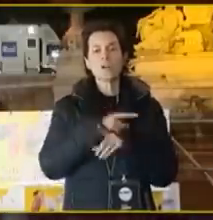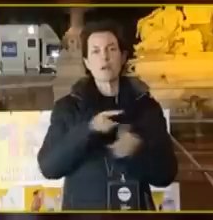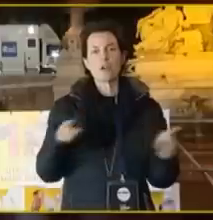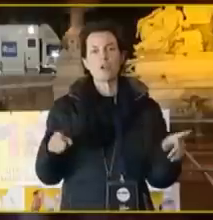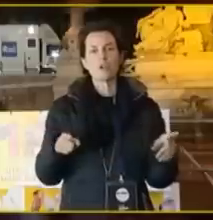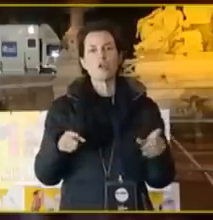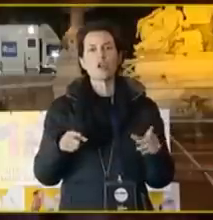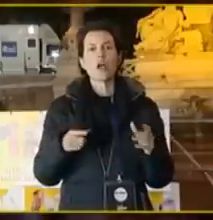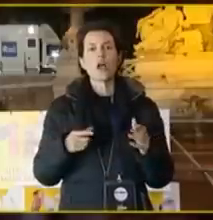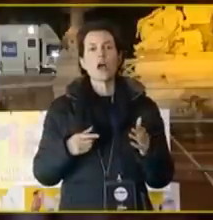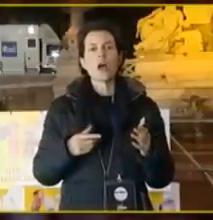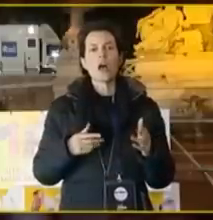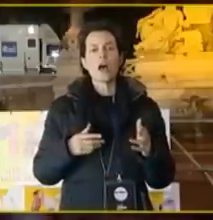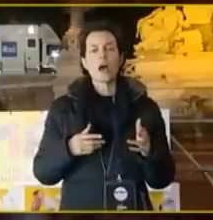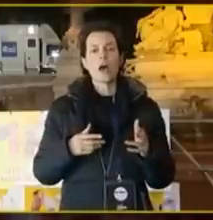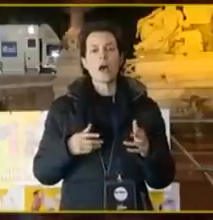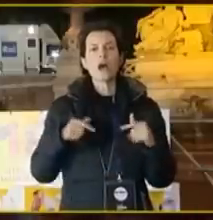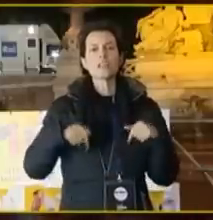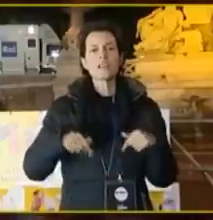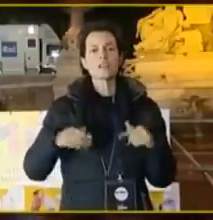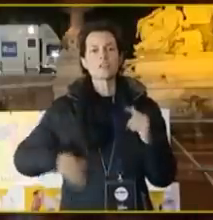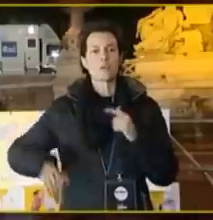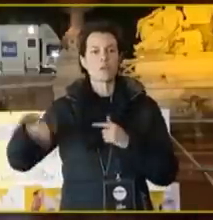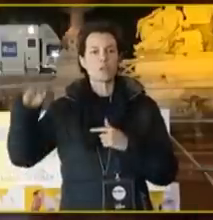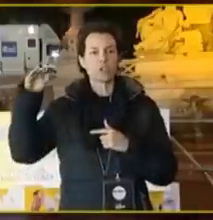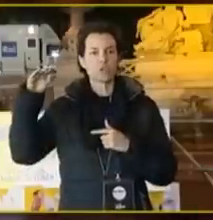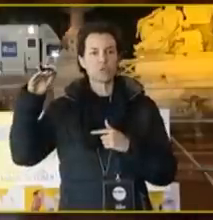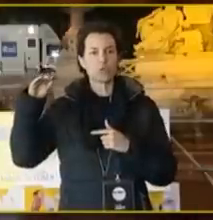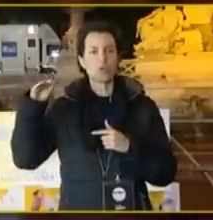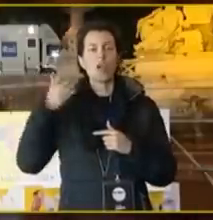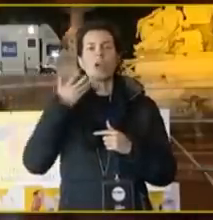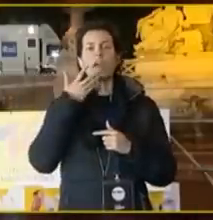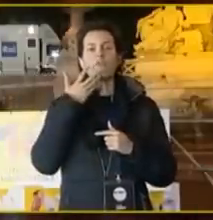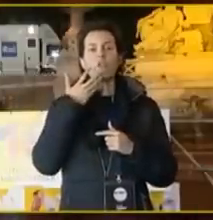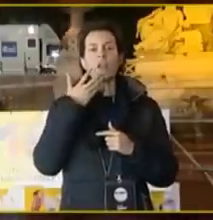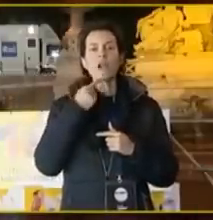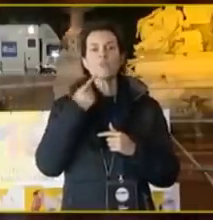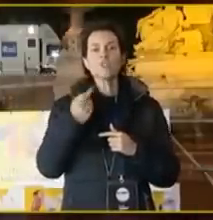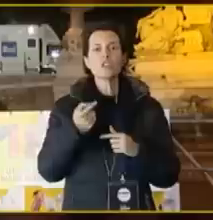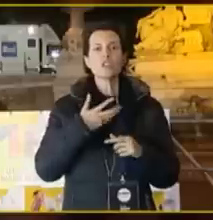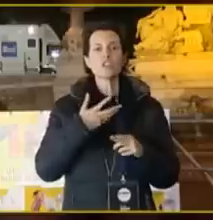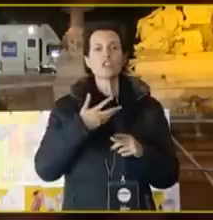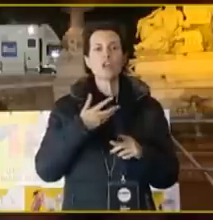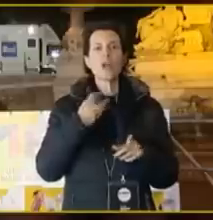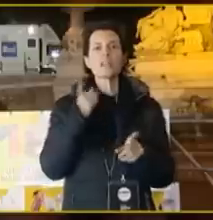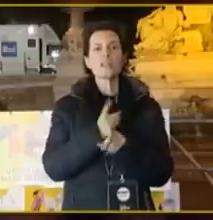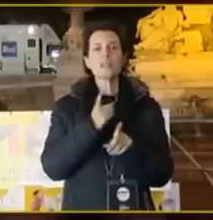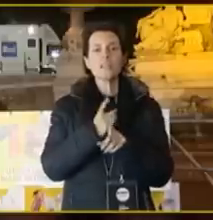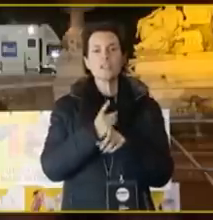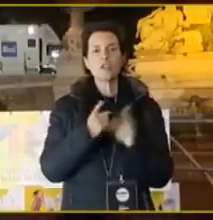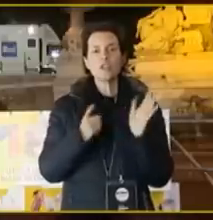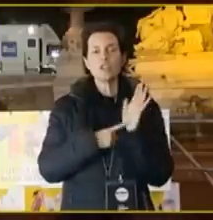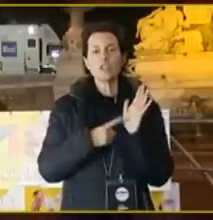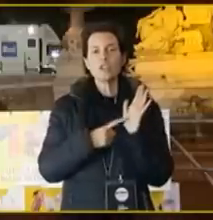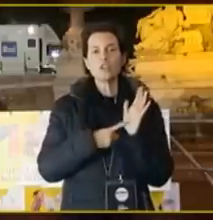adattandoci ai nuovi contesti, e ora siamo diventati grandi e vogliamo rivendicare il diritto a guidare il cambiamento di cui